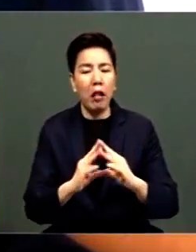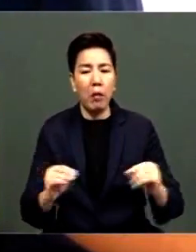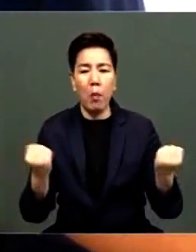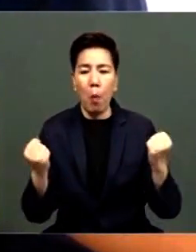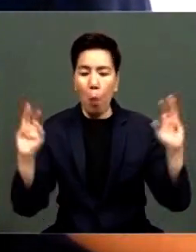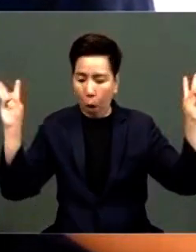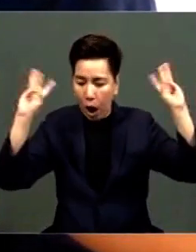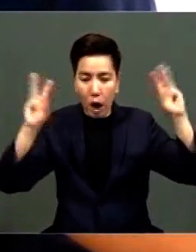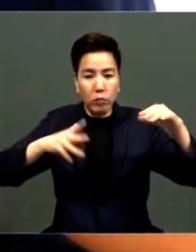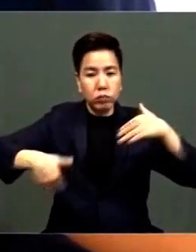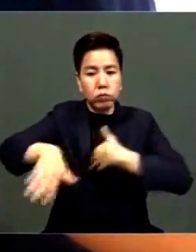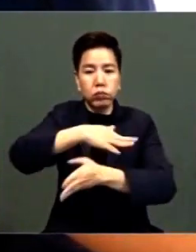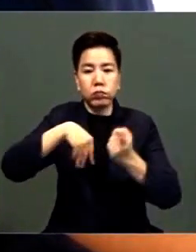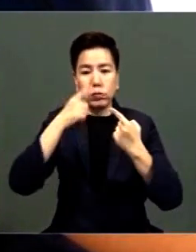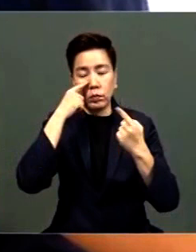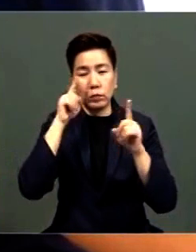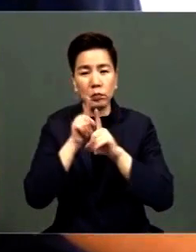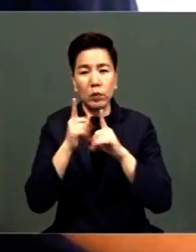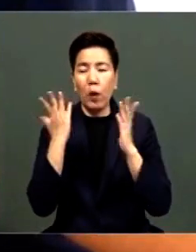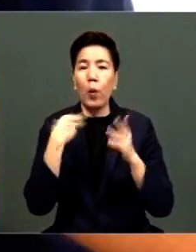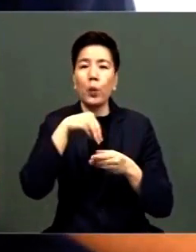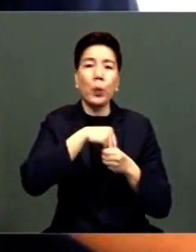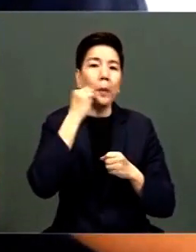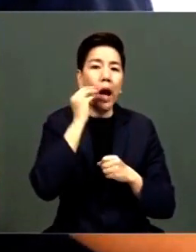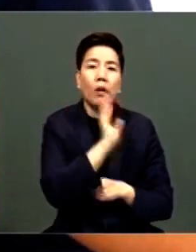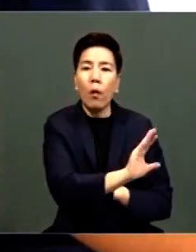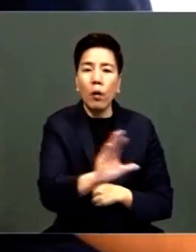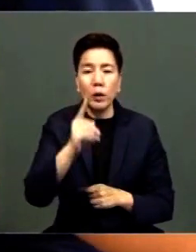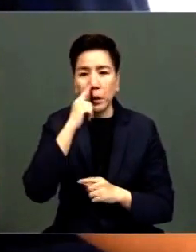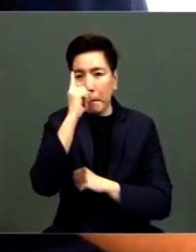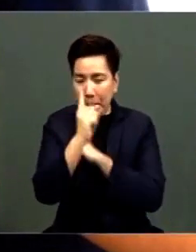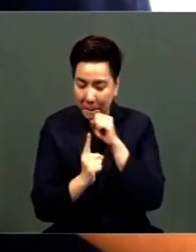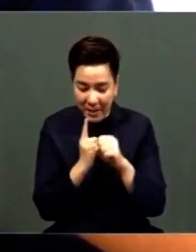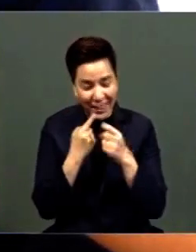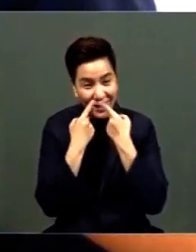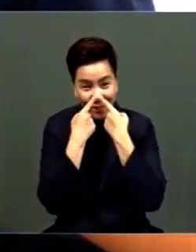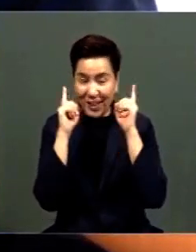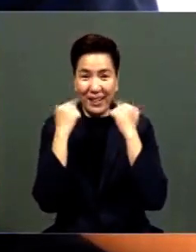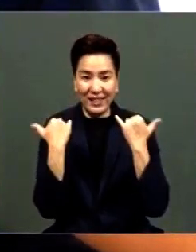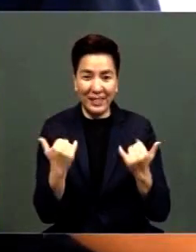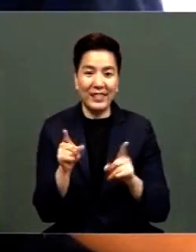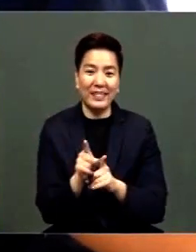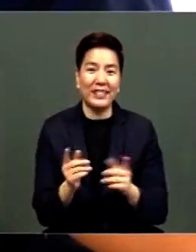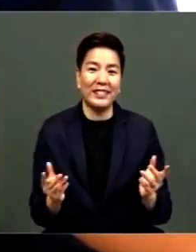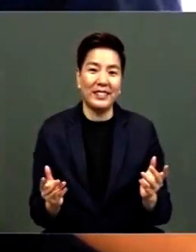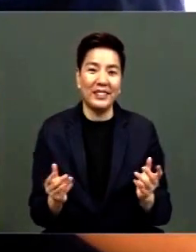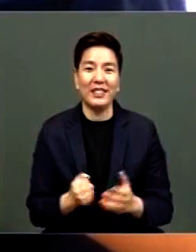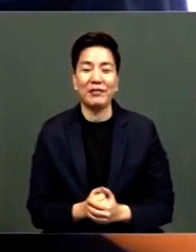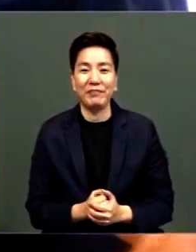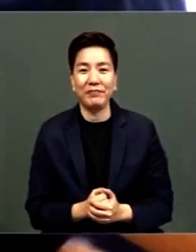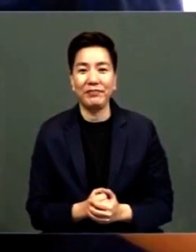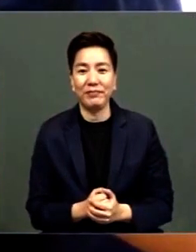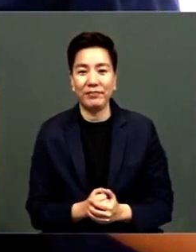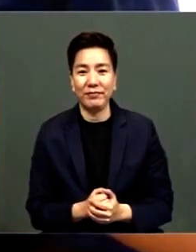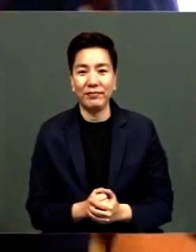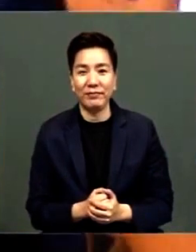โล่งถนนโล่งแล้วก็ส่วนมากก็อยู่บ้านนะครับก็เป็นอีกปีนึงที่แปลกดีครับครับผม แล้ว